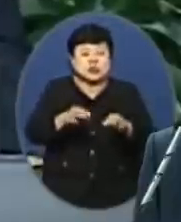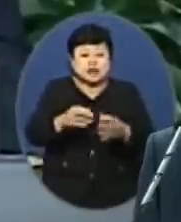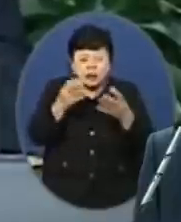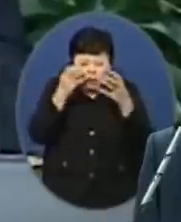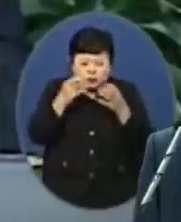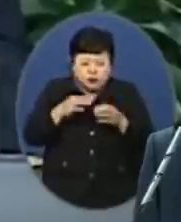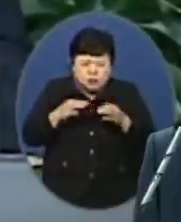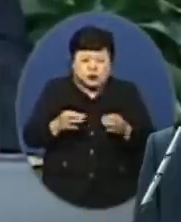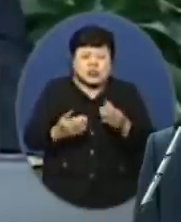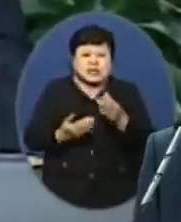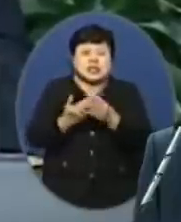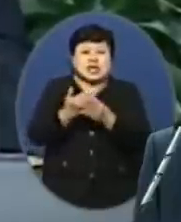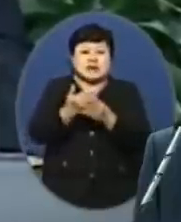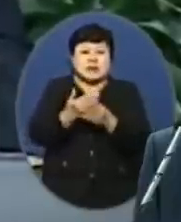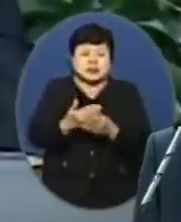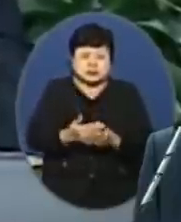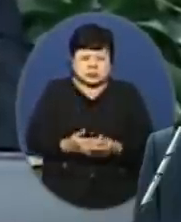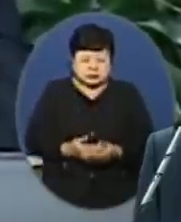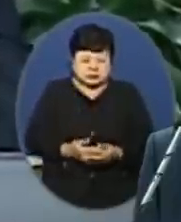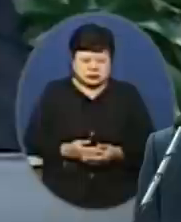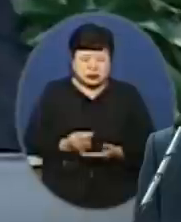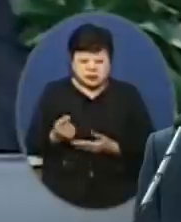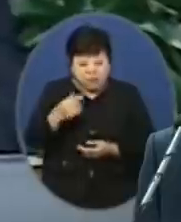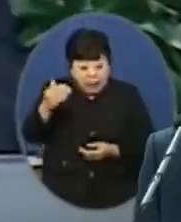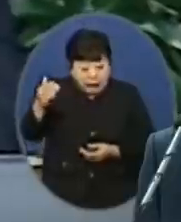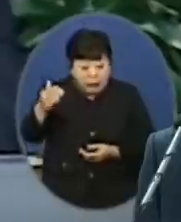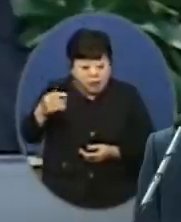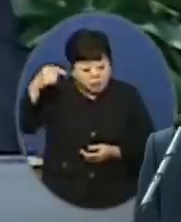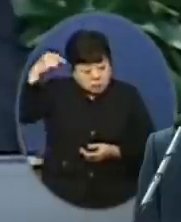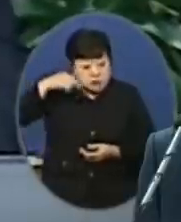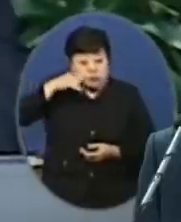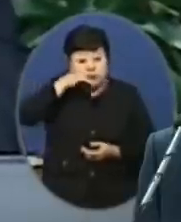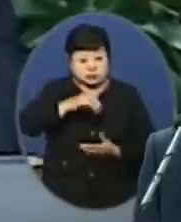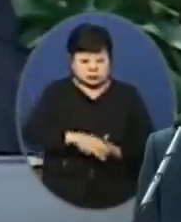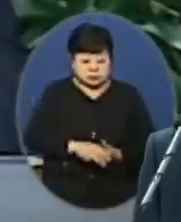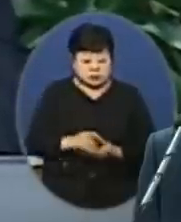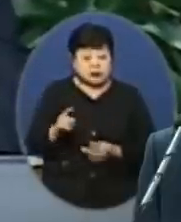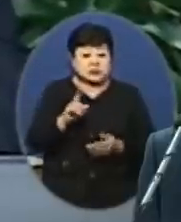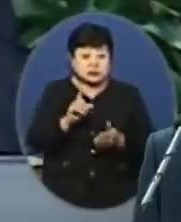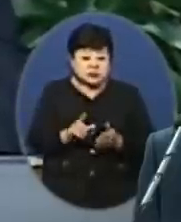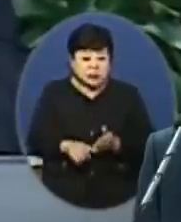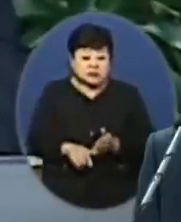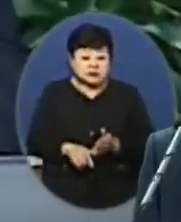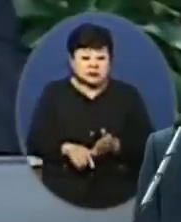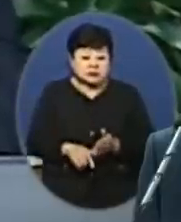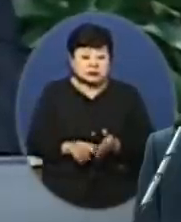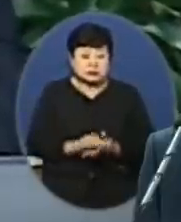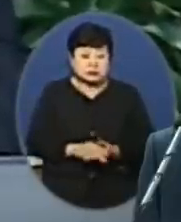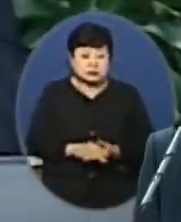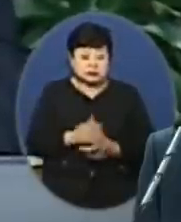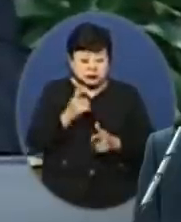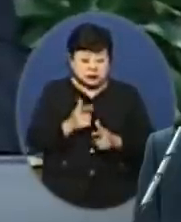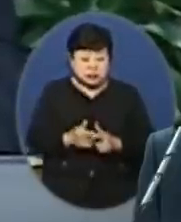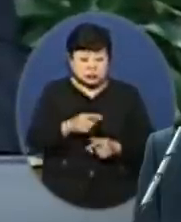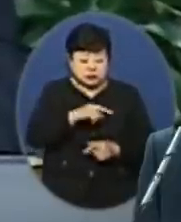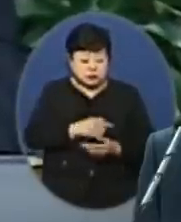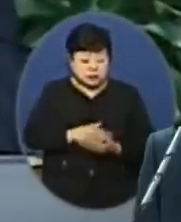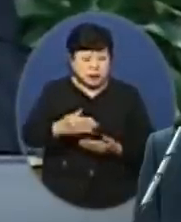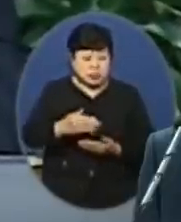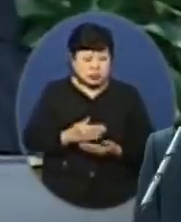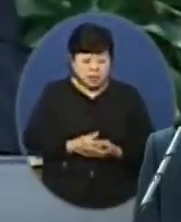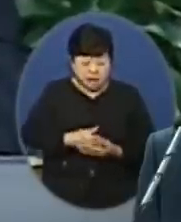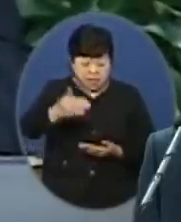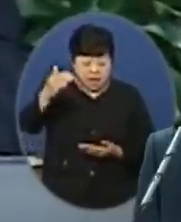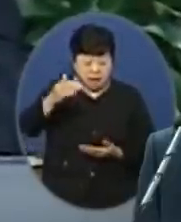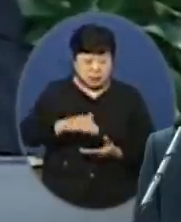고통소리를 내면서 온몸이 전율되면서 떠나갈 때가 있고, 어떤 때는 나사렛 예수 이름으로 명하느니 물러가라